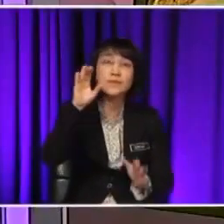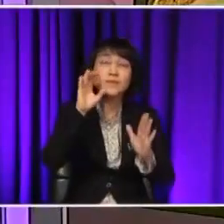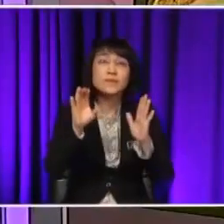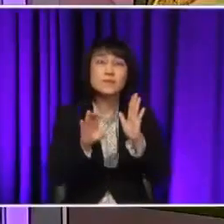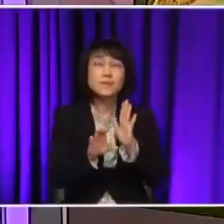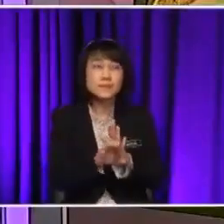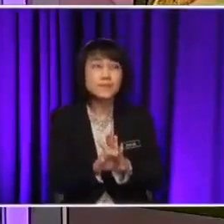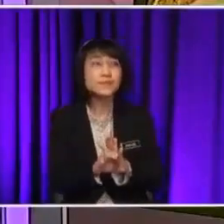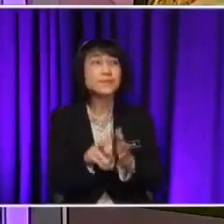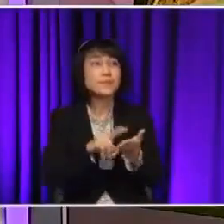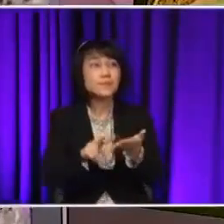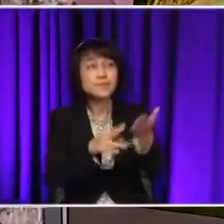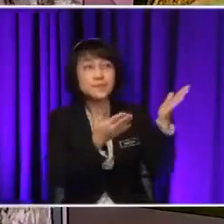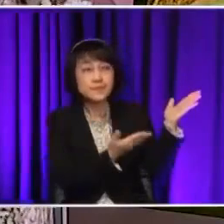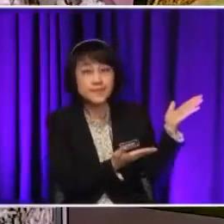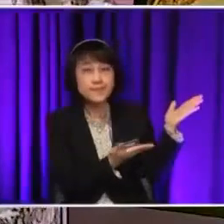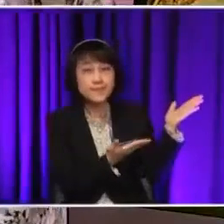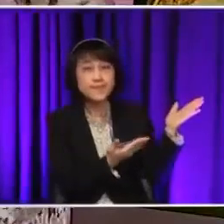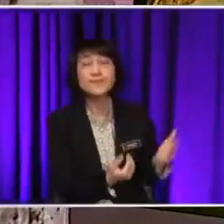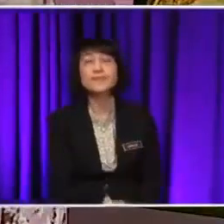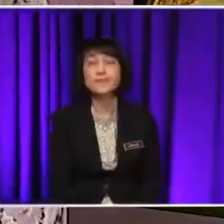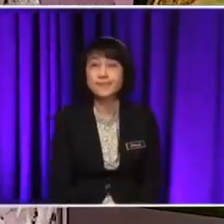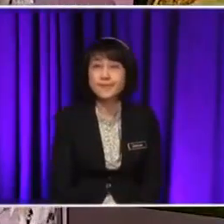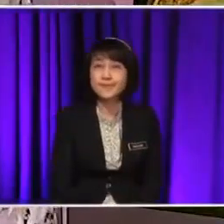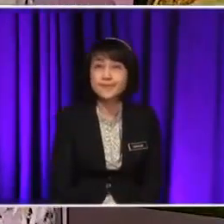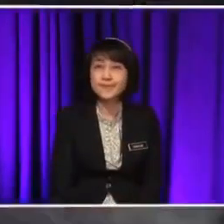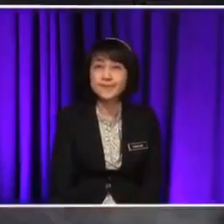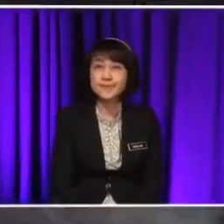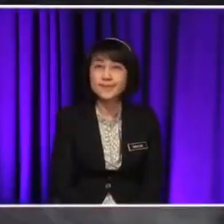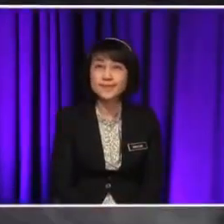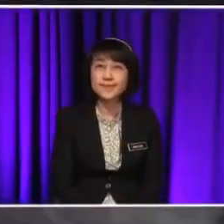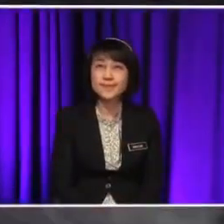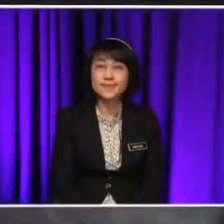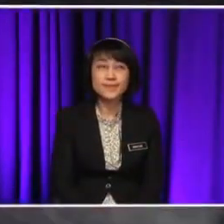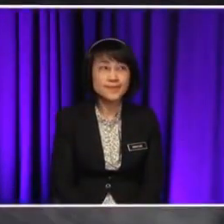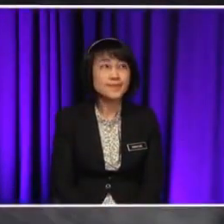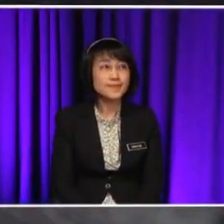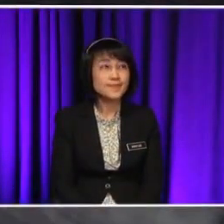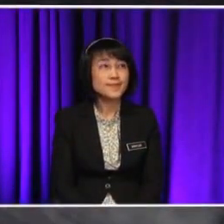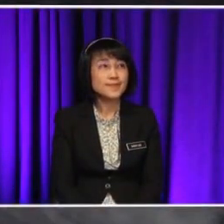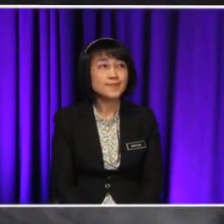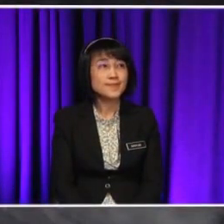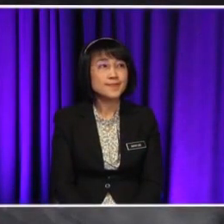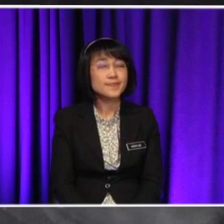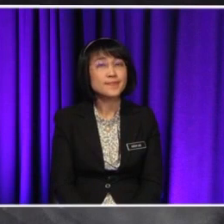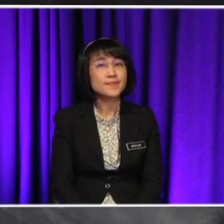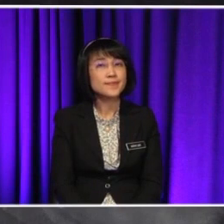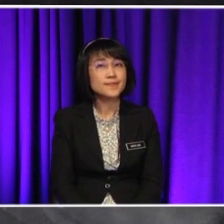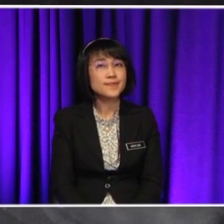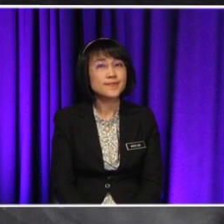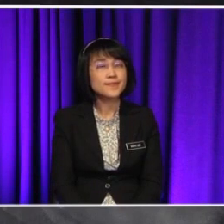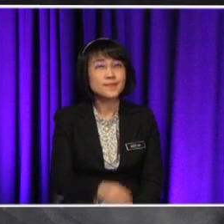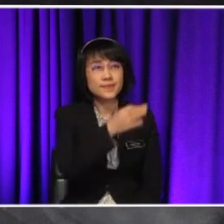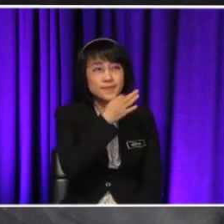sharpness, grayscale, monotone, color balance dan sebagainya. Di sini cikgu tunjuk layering. Okey. Fizi pernah tak